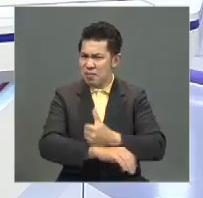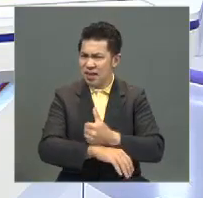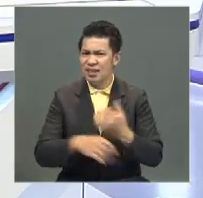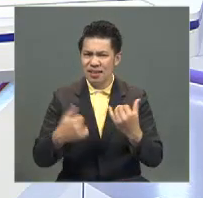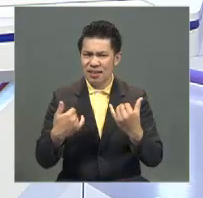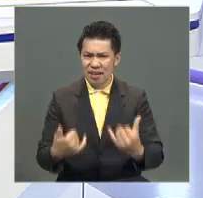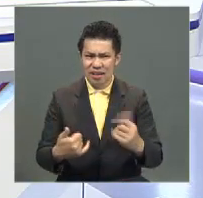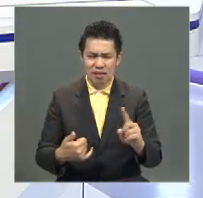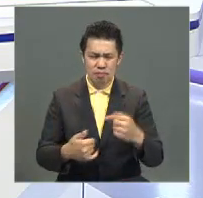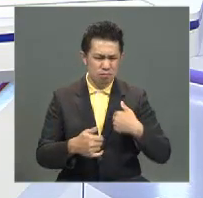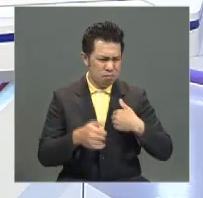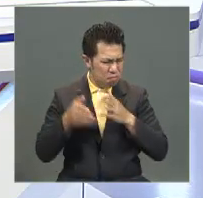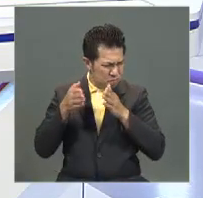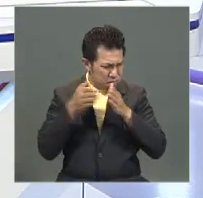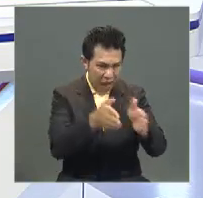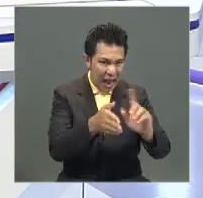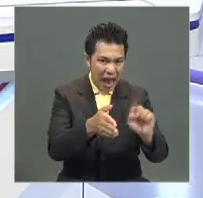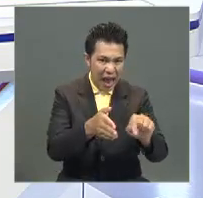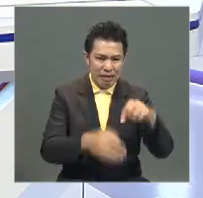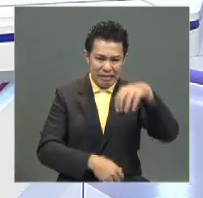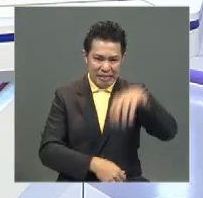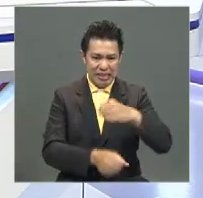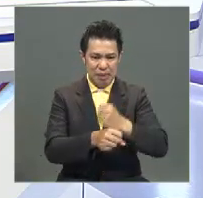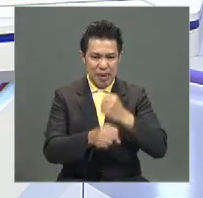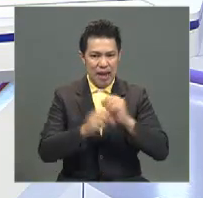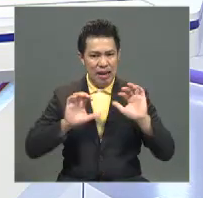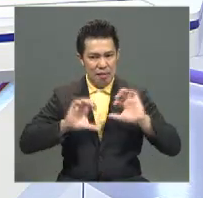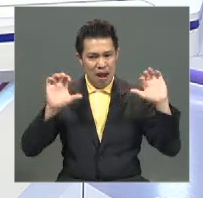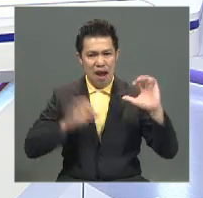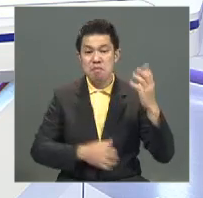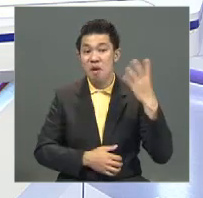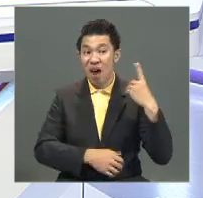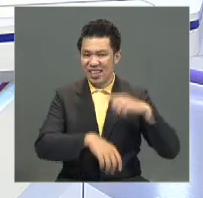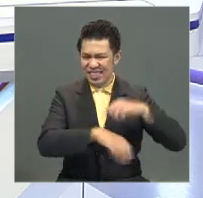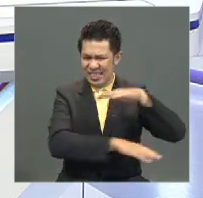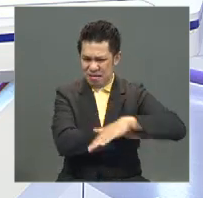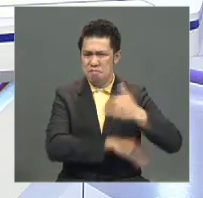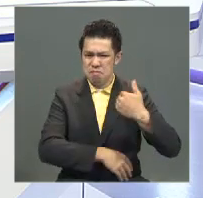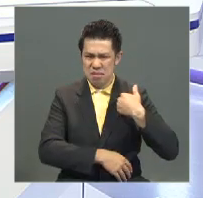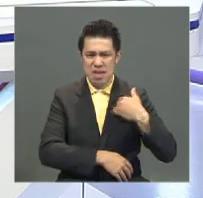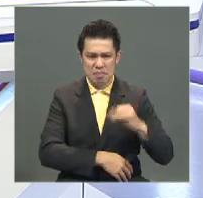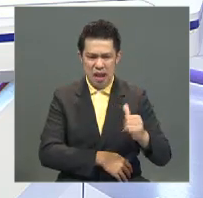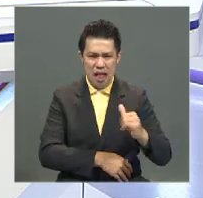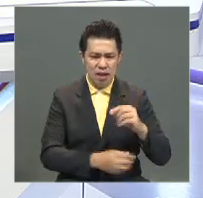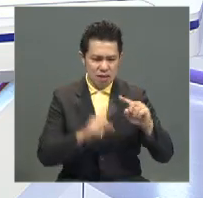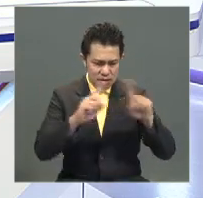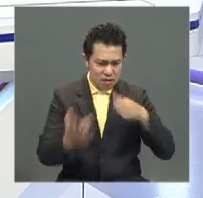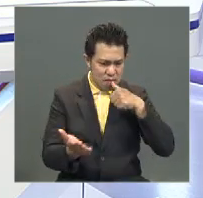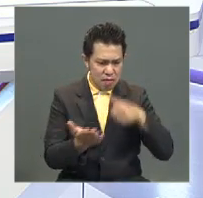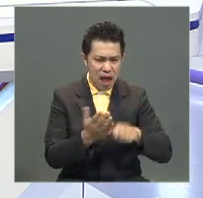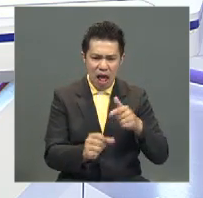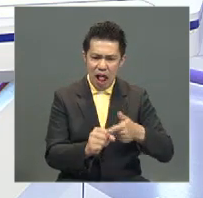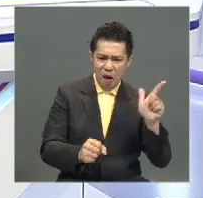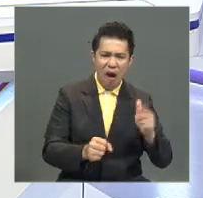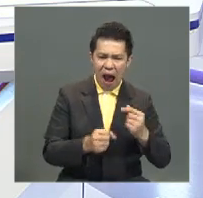วันนี้เนี่ยโอ้โหสปอตไลท์ส่องไปที่ทำเนียบรัฐบาล นี่เราก็ลืมตั้งแต่เมื่อวานเย็นนะนะ ใช่ค่ะว่าจะมีการส่งหนังสือลาออกไปให้ท่านนายก